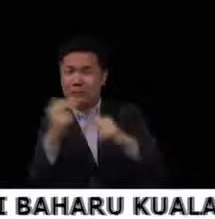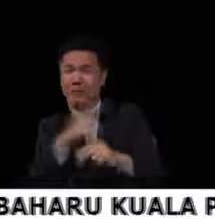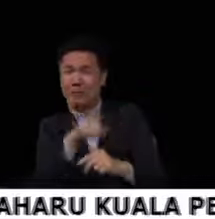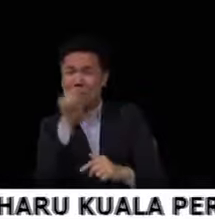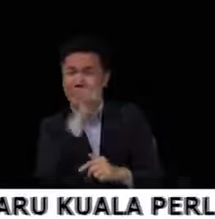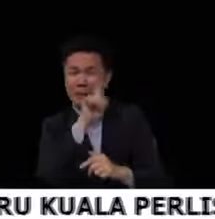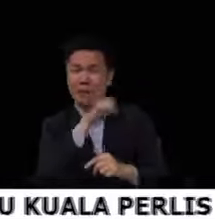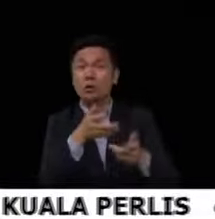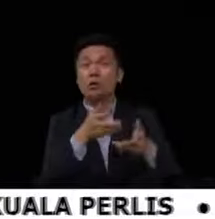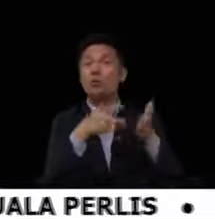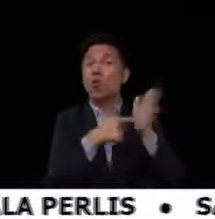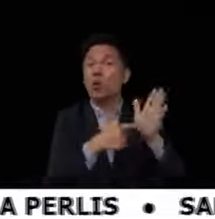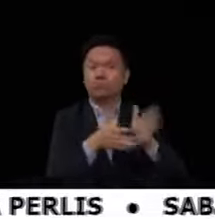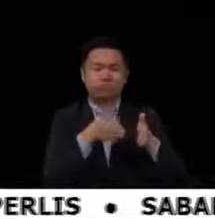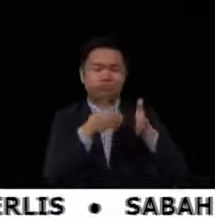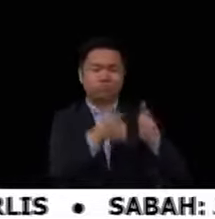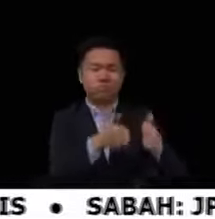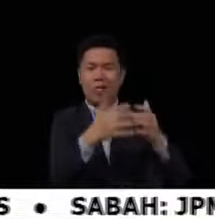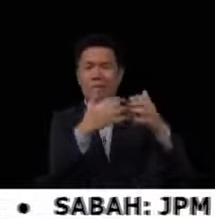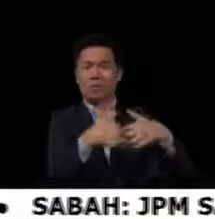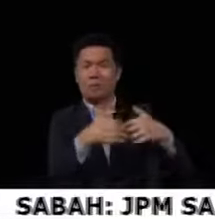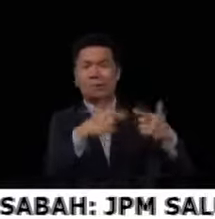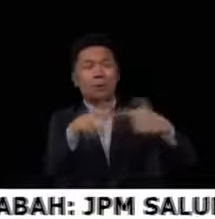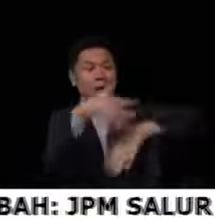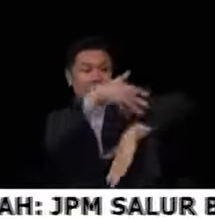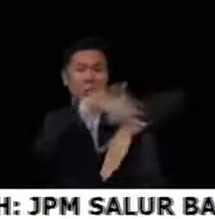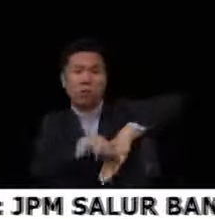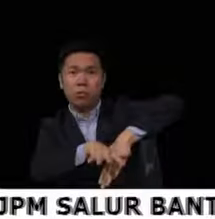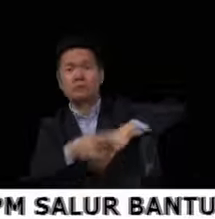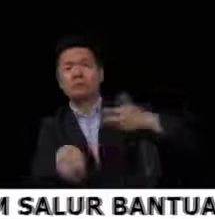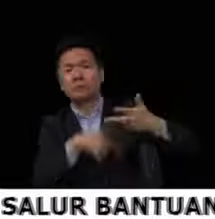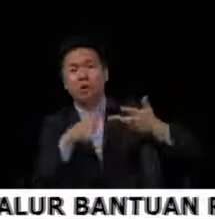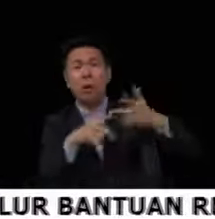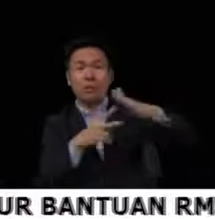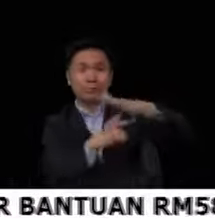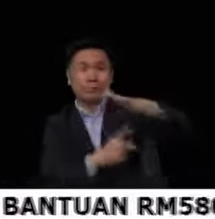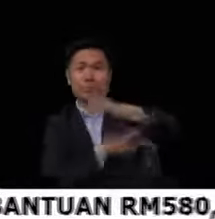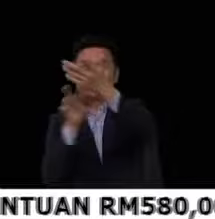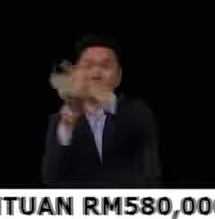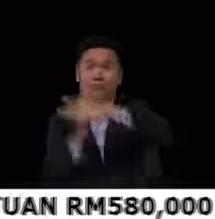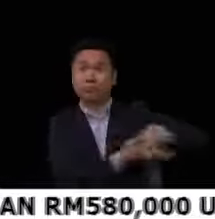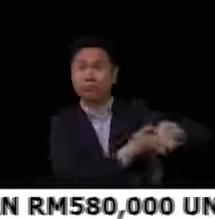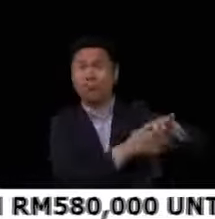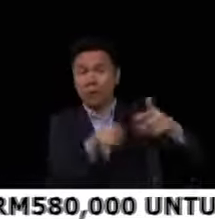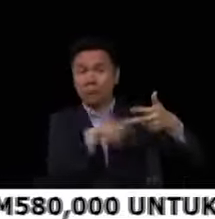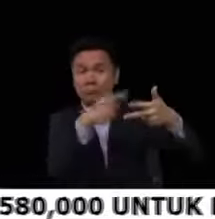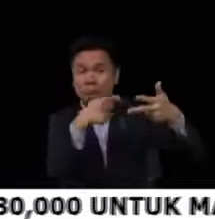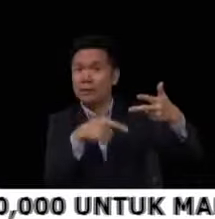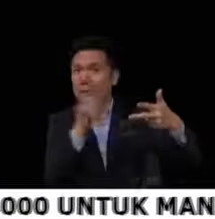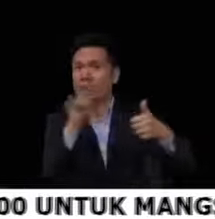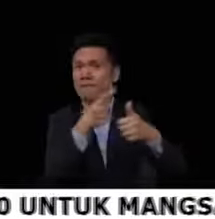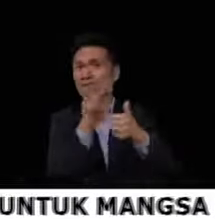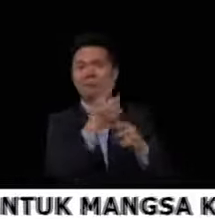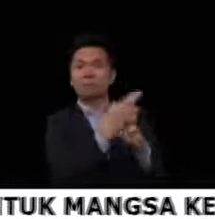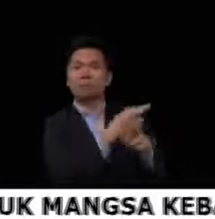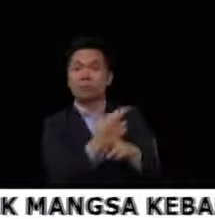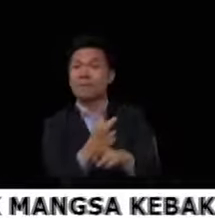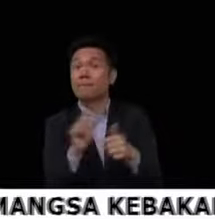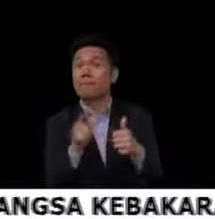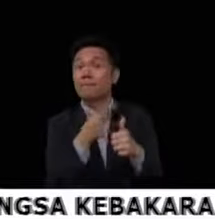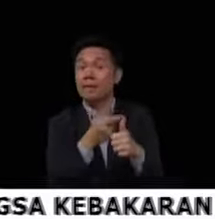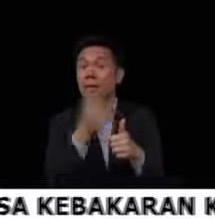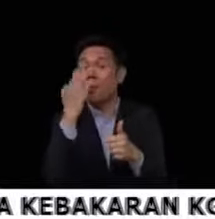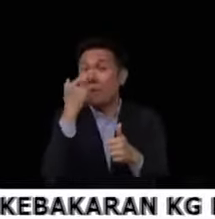ajak jalan yang terputus cerun yang runtuh jembatan yang hanyut dan sebagainya untuk itu